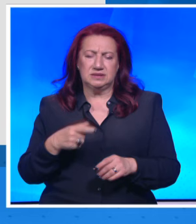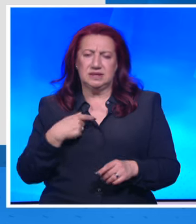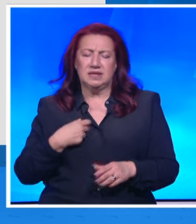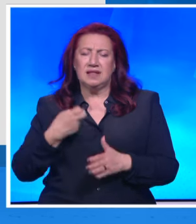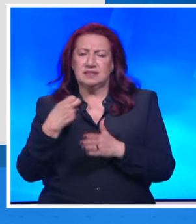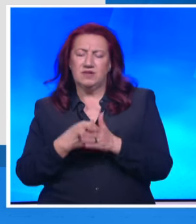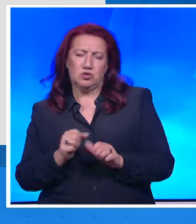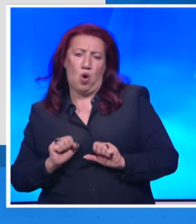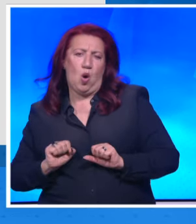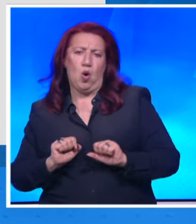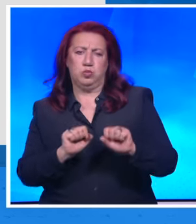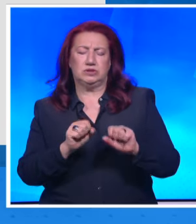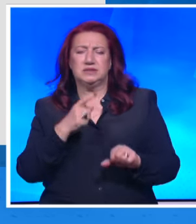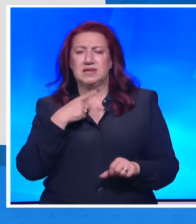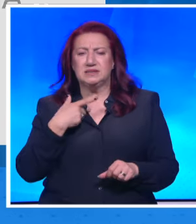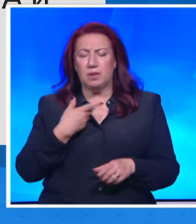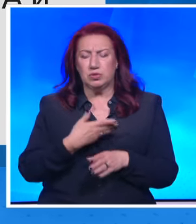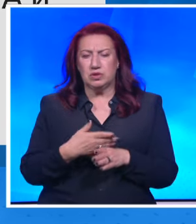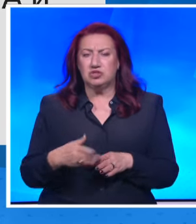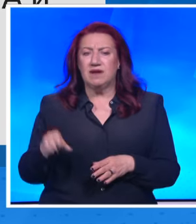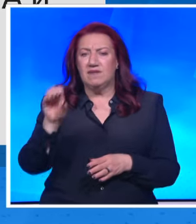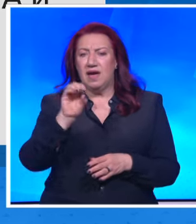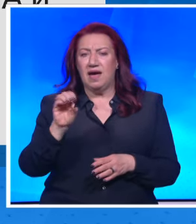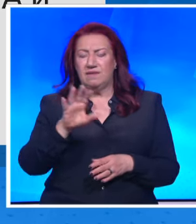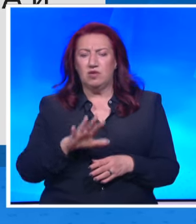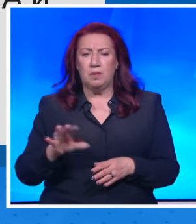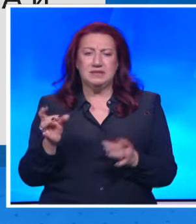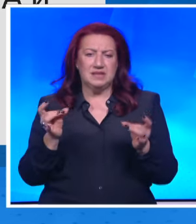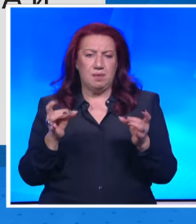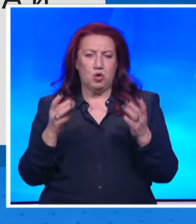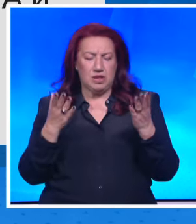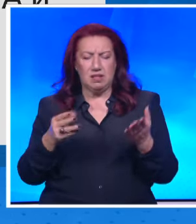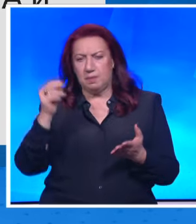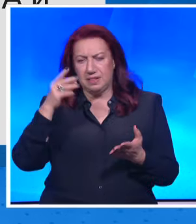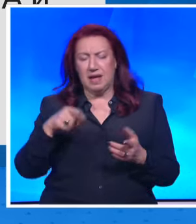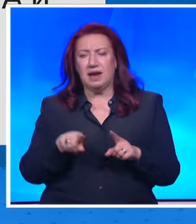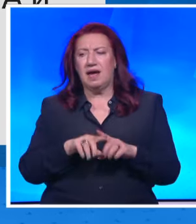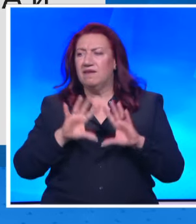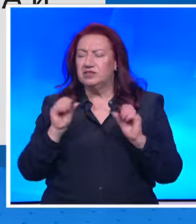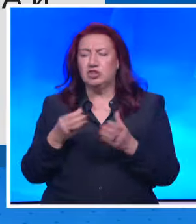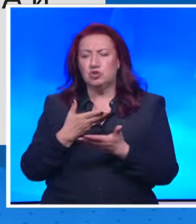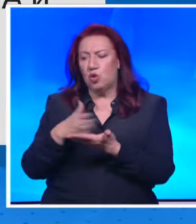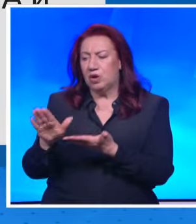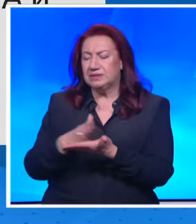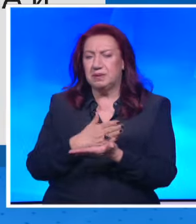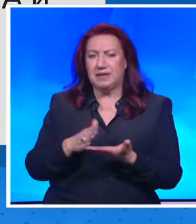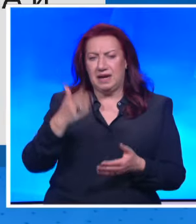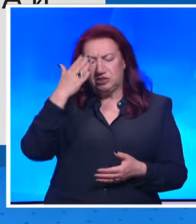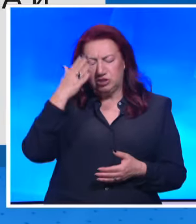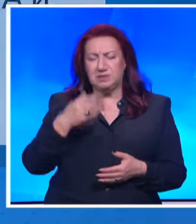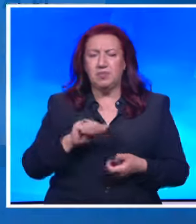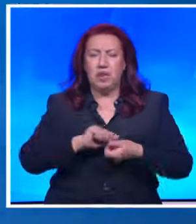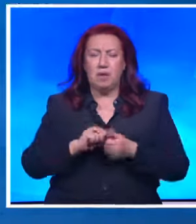защитници за продължаването на европейския модел в България, където богата се разпределят честно. Ще се борим срещу всеки опит за кражба и